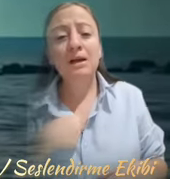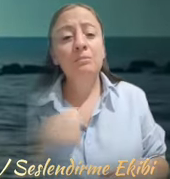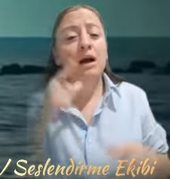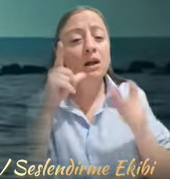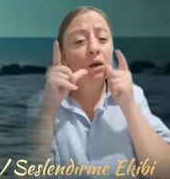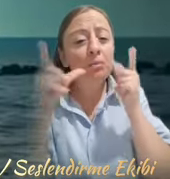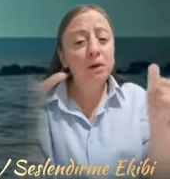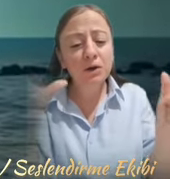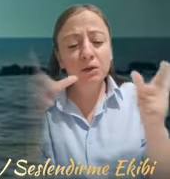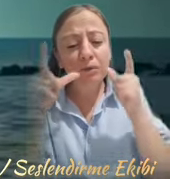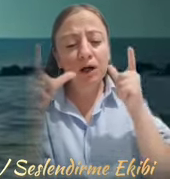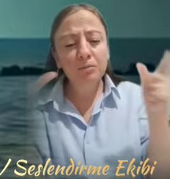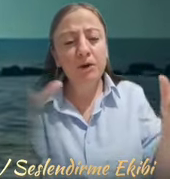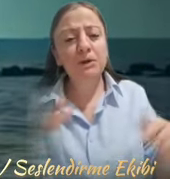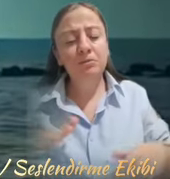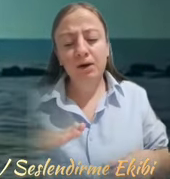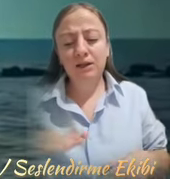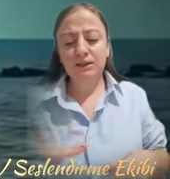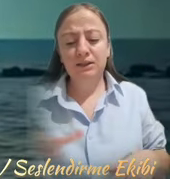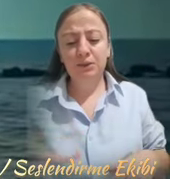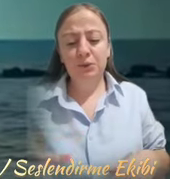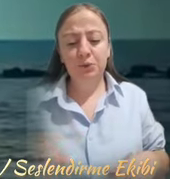yankılanır eksik parçalarımda.